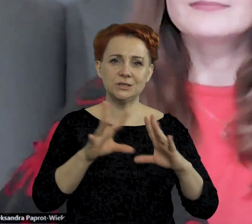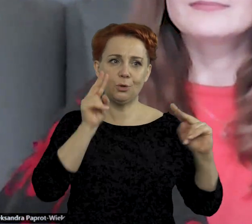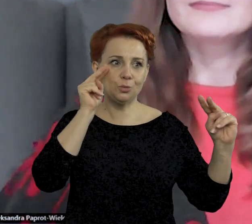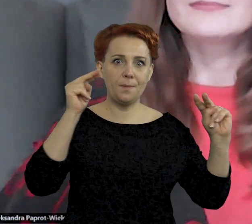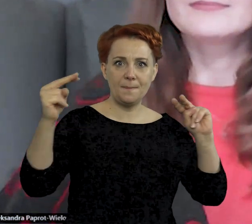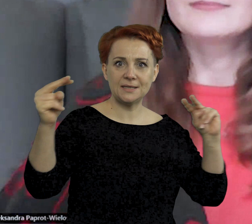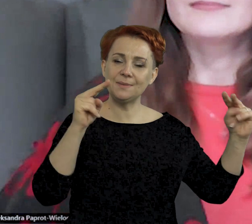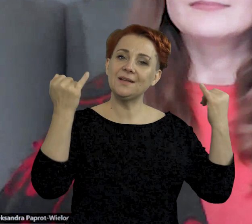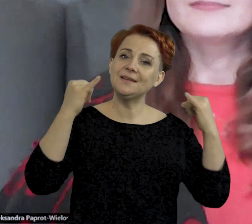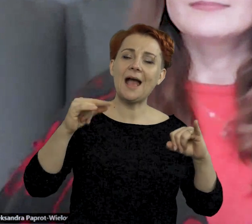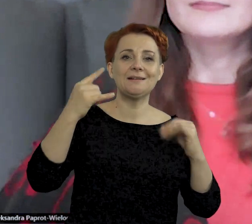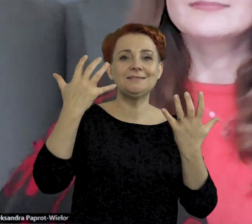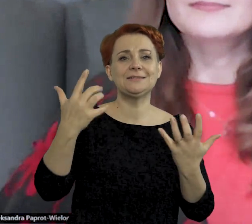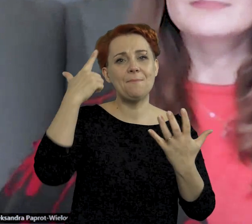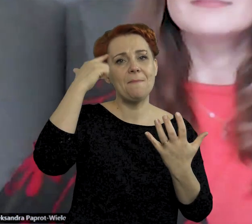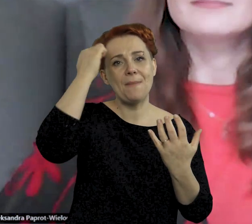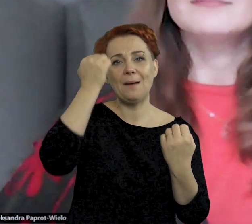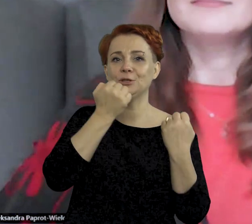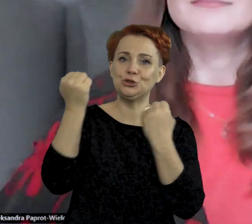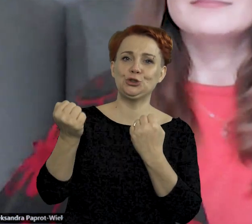te postaci pielęgnować.